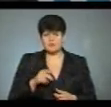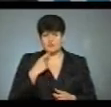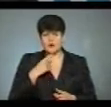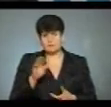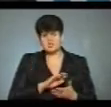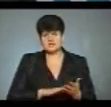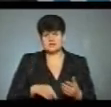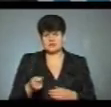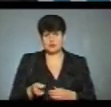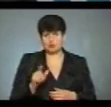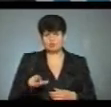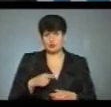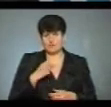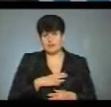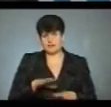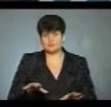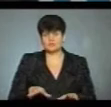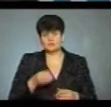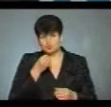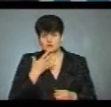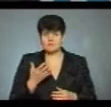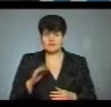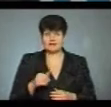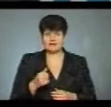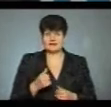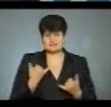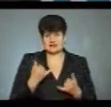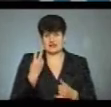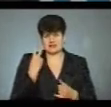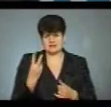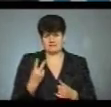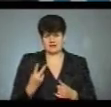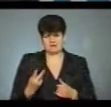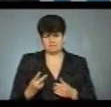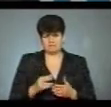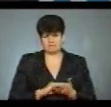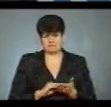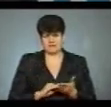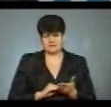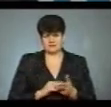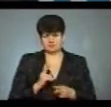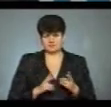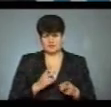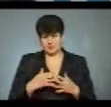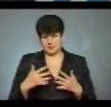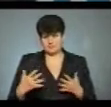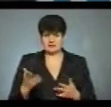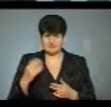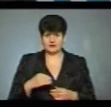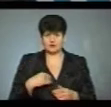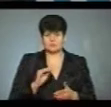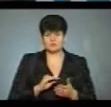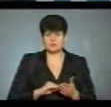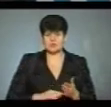пиши заяву. Людина каже: не буду. Я кажу: ну давай зараз 2 догани, тому що ти не ходиш на роботу, гнучкий графік і так далі. Окей, пишу